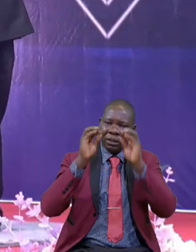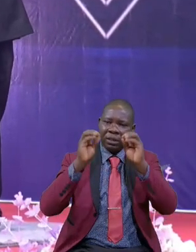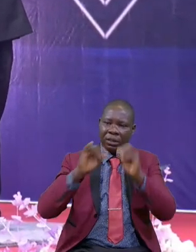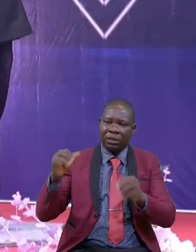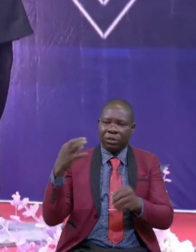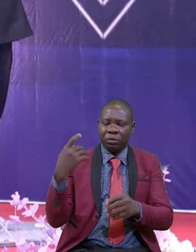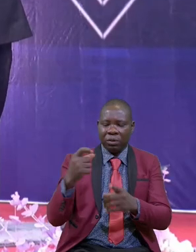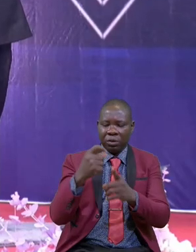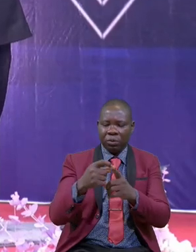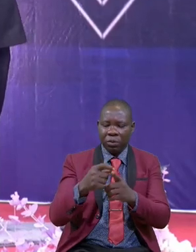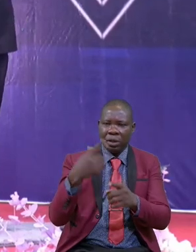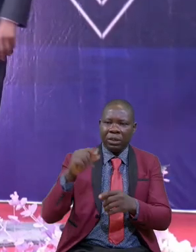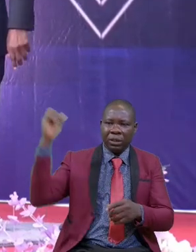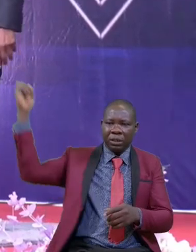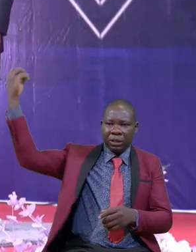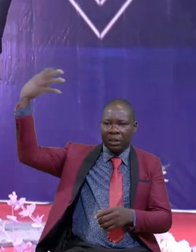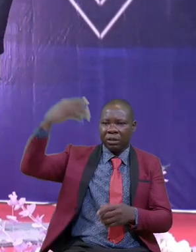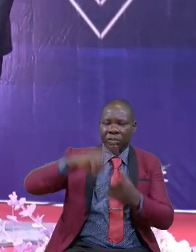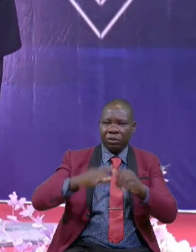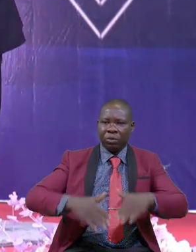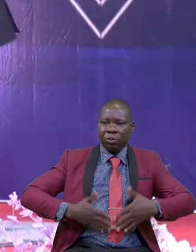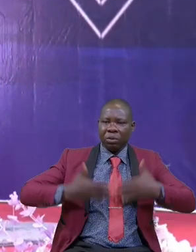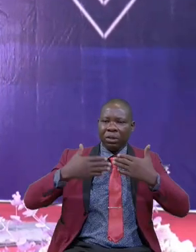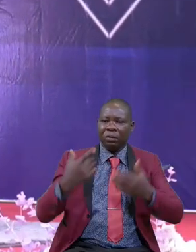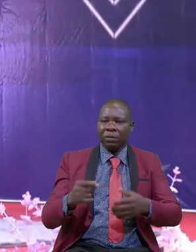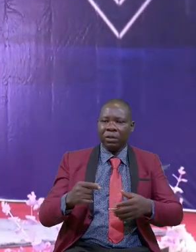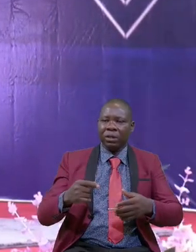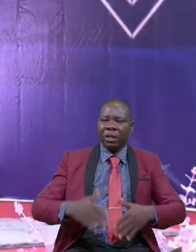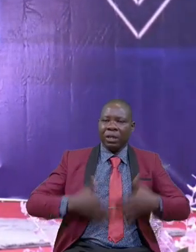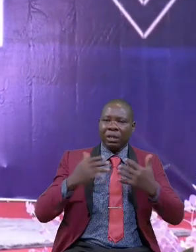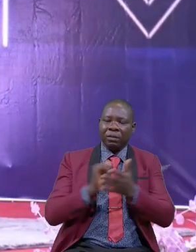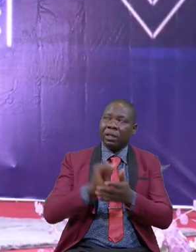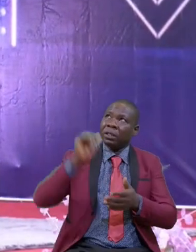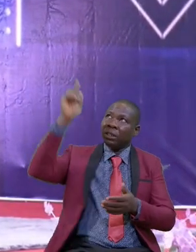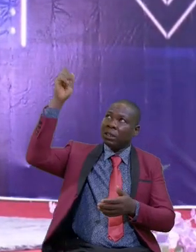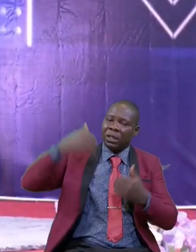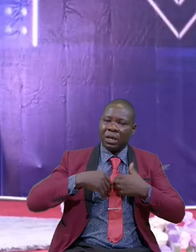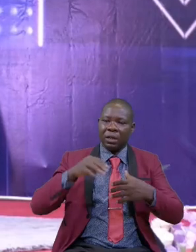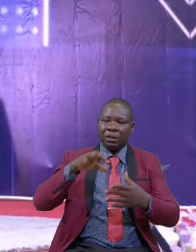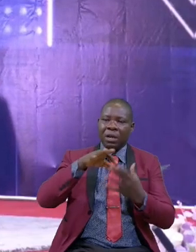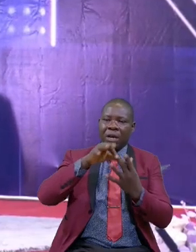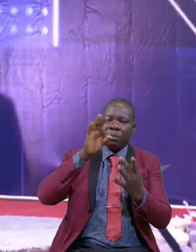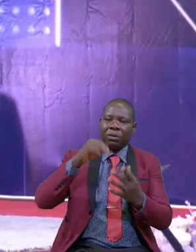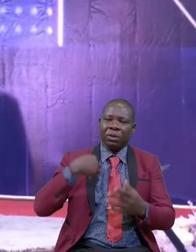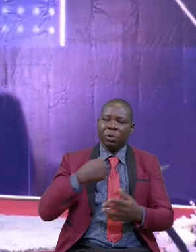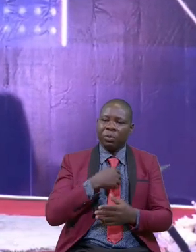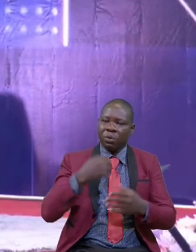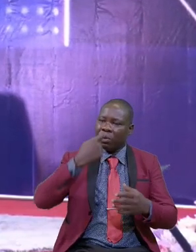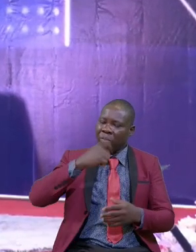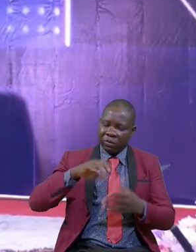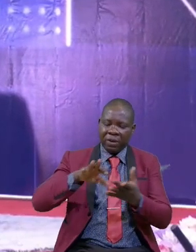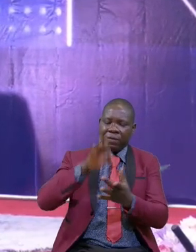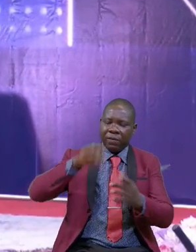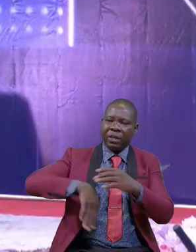la grâce pour mener la vie que lui a établie. Nous devons voir quel est